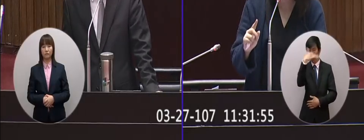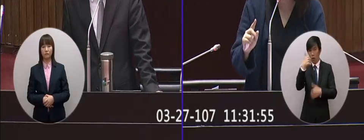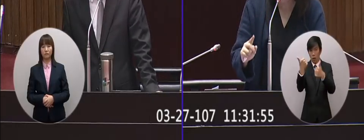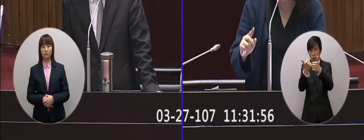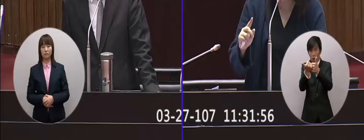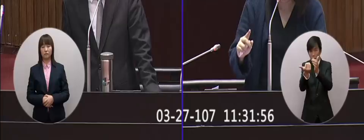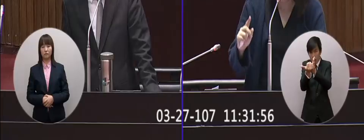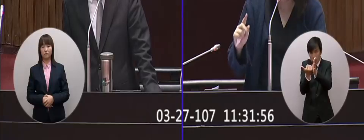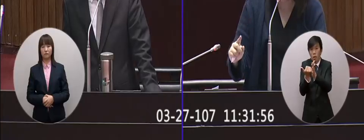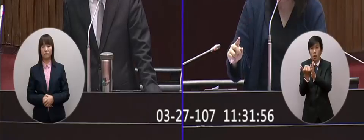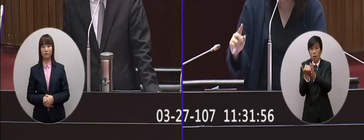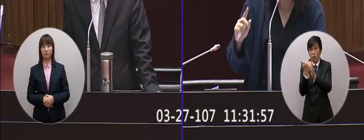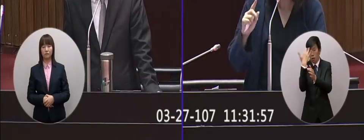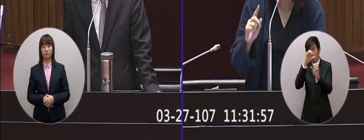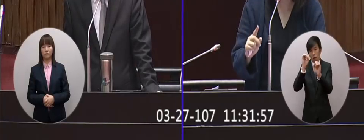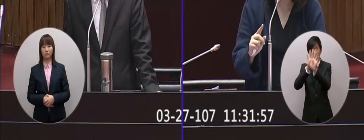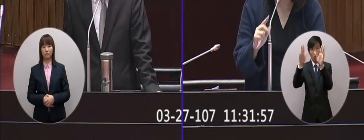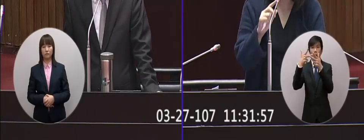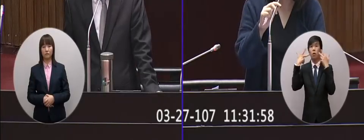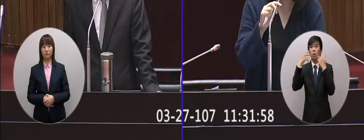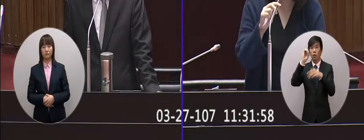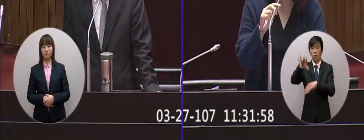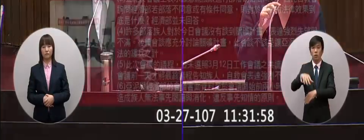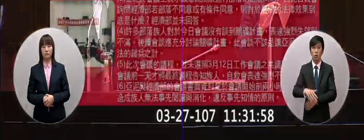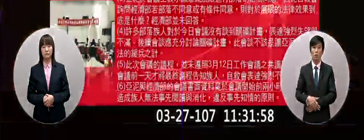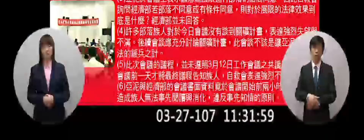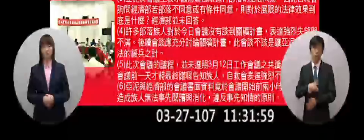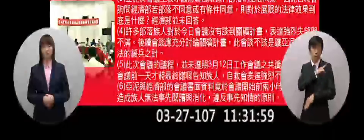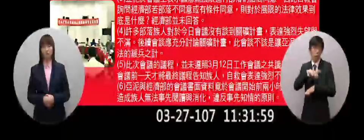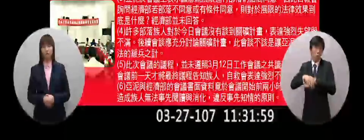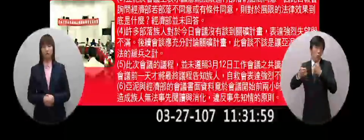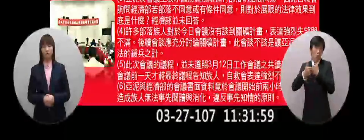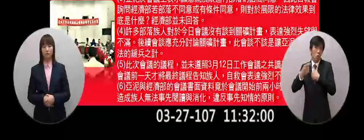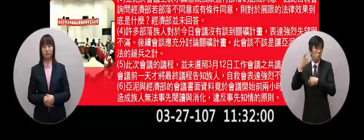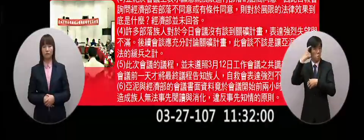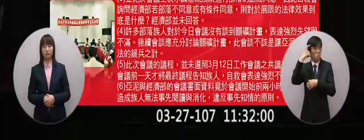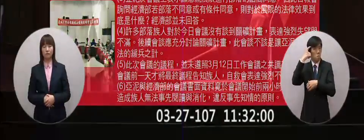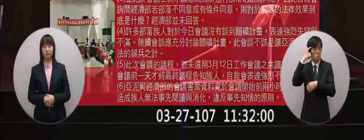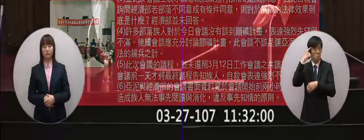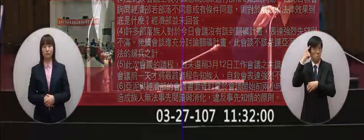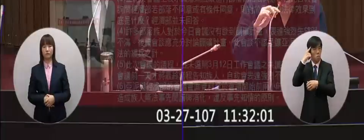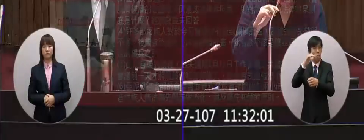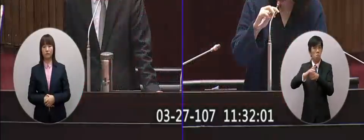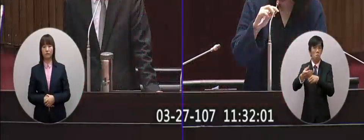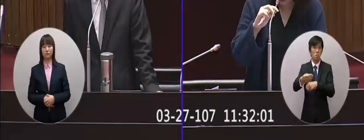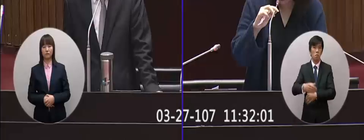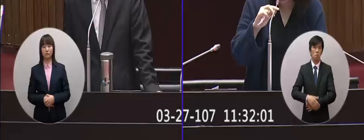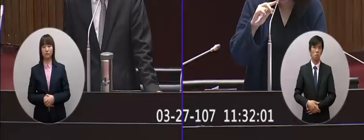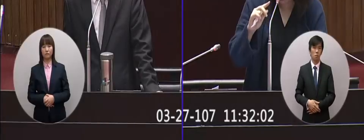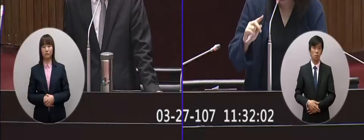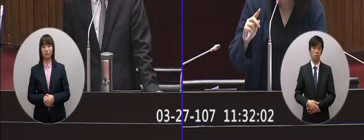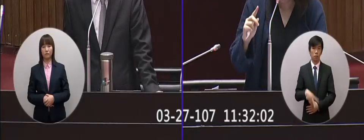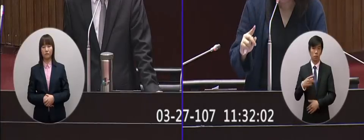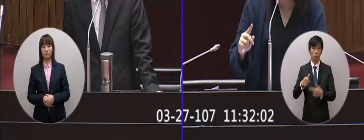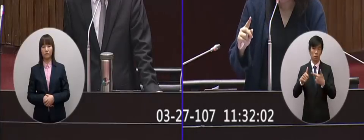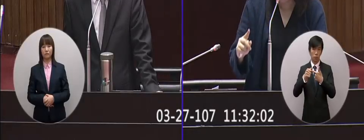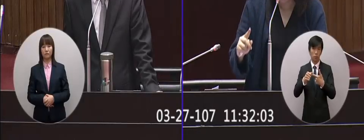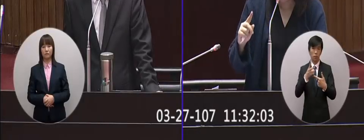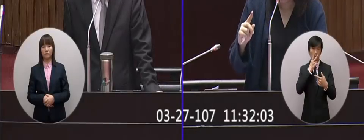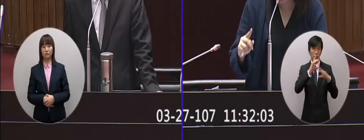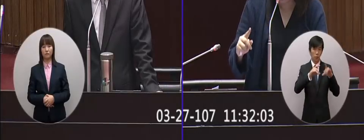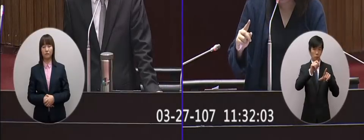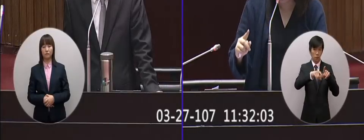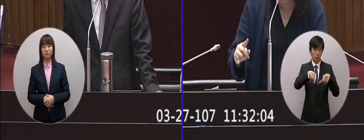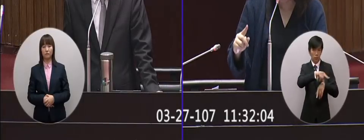将最终议程告知族人，自救会表达不满。第六，亚尼与经济部的会议书面